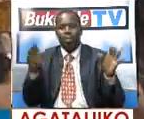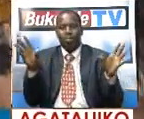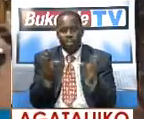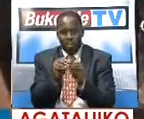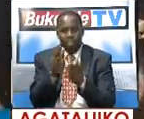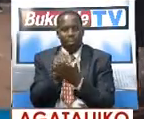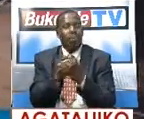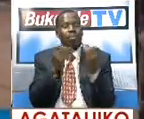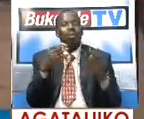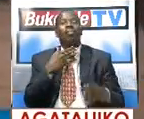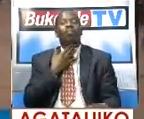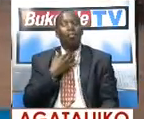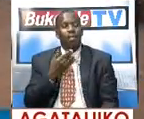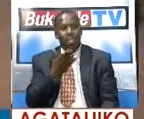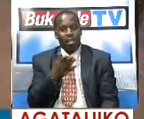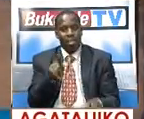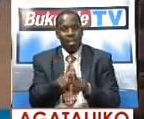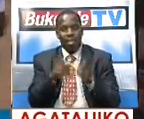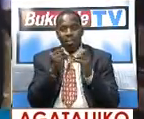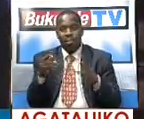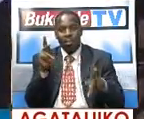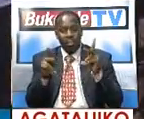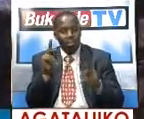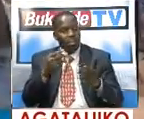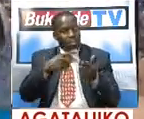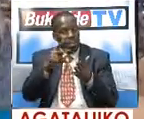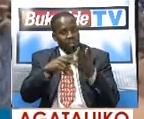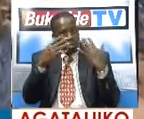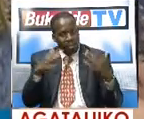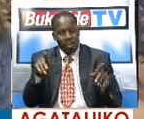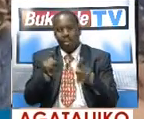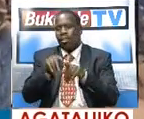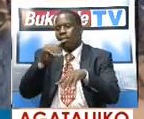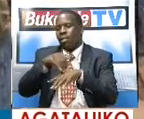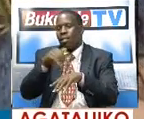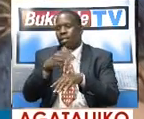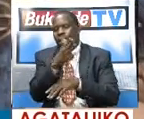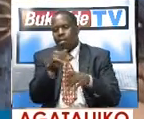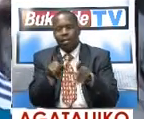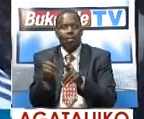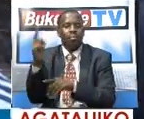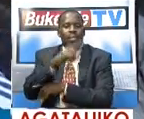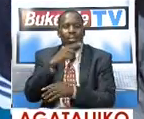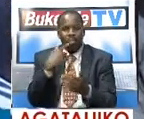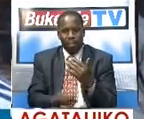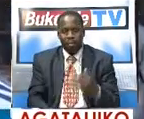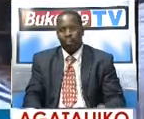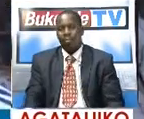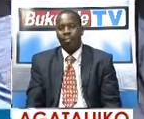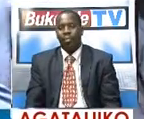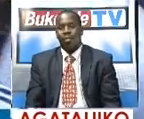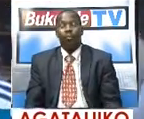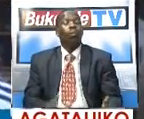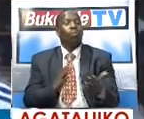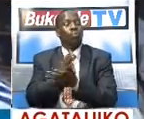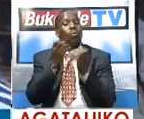bangi bageetaaga. Abamu ku bakkiriza boogeddeko ne Bukede TV ne batunyonnyola kye bamanyi ku lunaku luno. Ebiseera